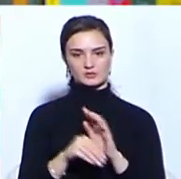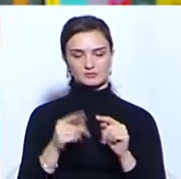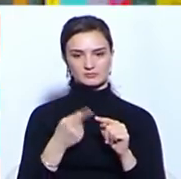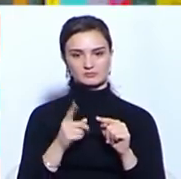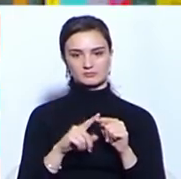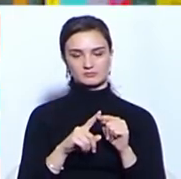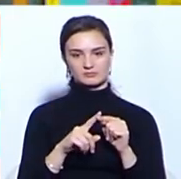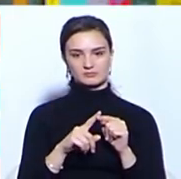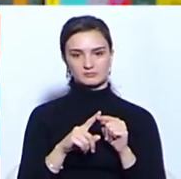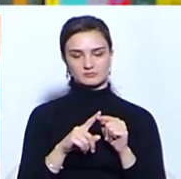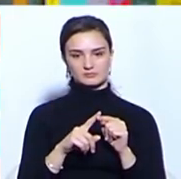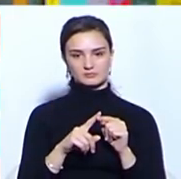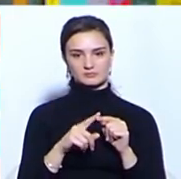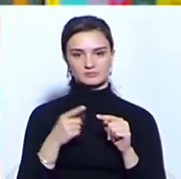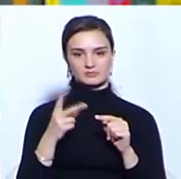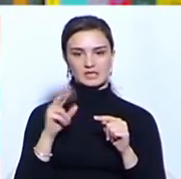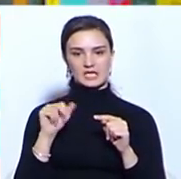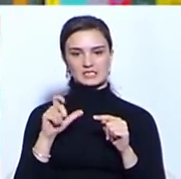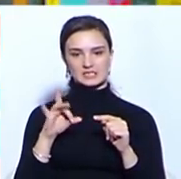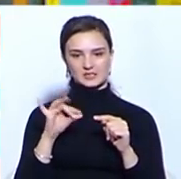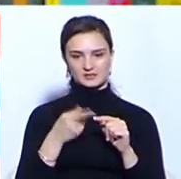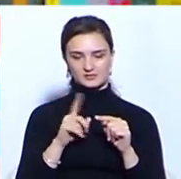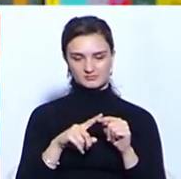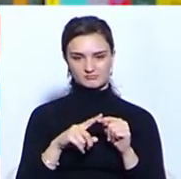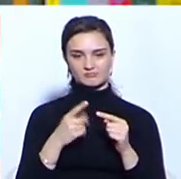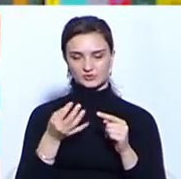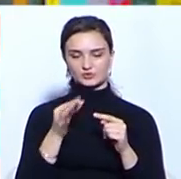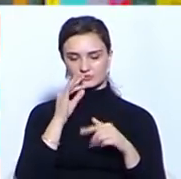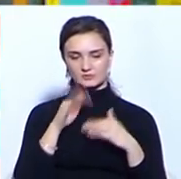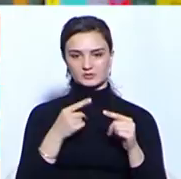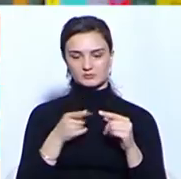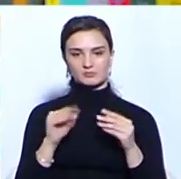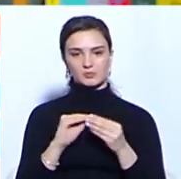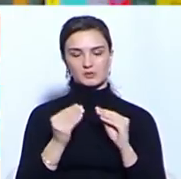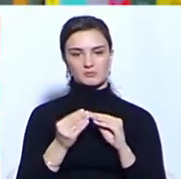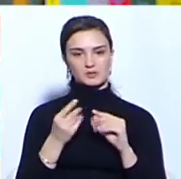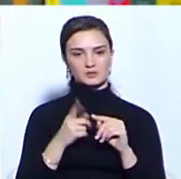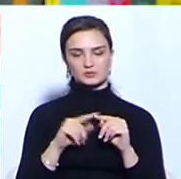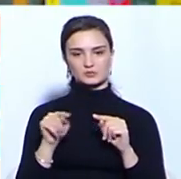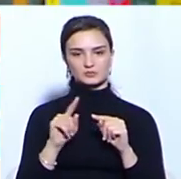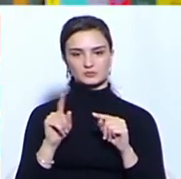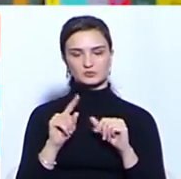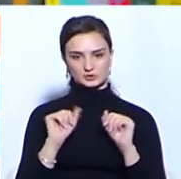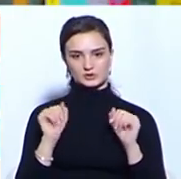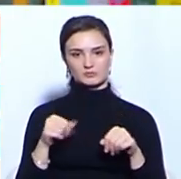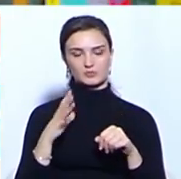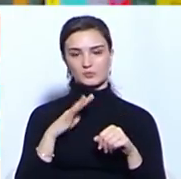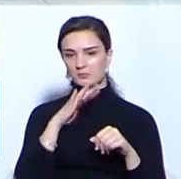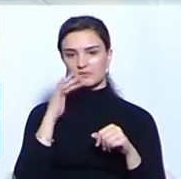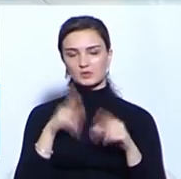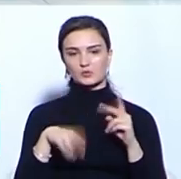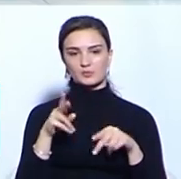კერძოდ ლაზერი მაგალითად და ასე შემდეგ, რომელმაც გამოიწვია ის, რომ შესაძლებელი გახდა ბევრი იმ